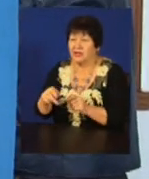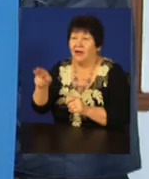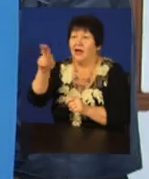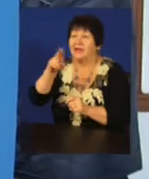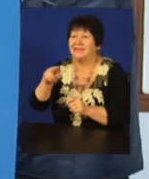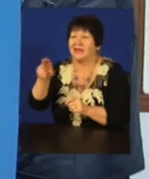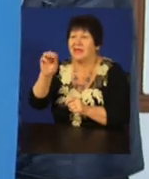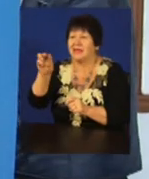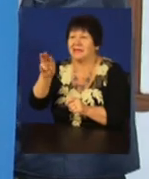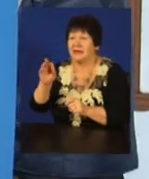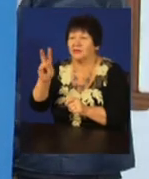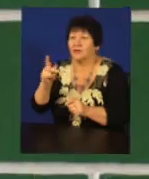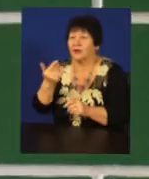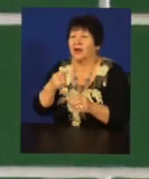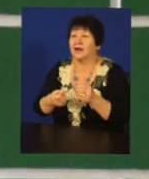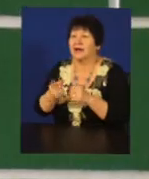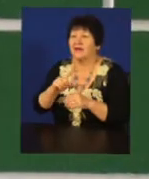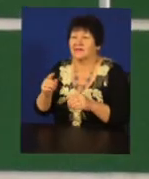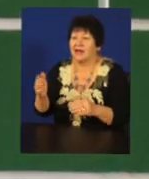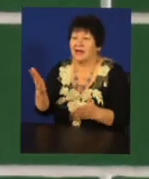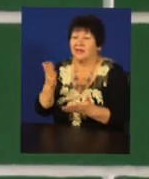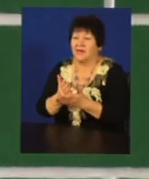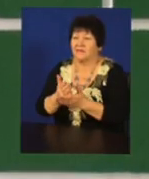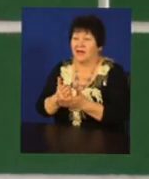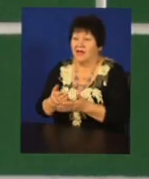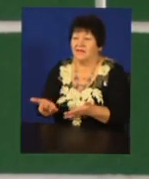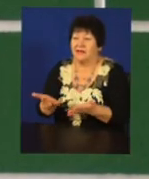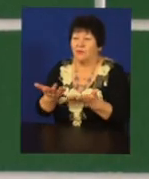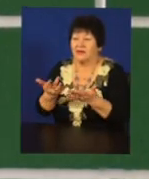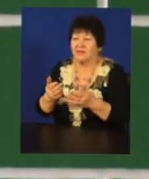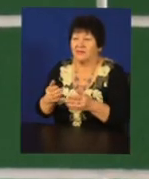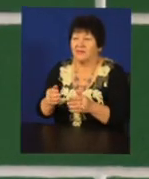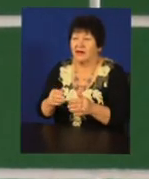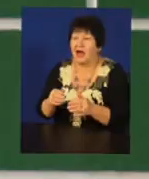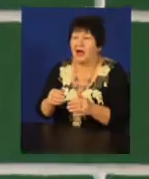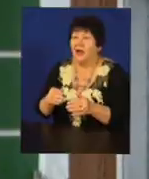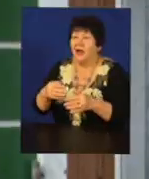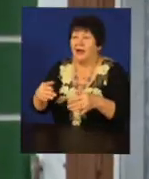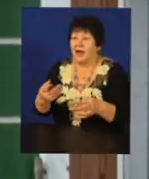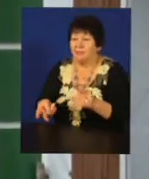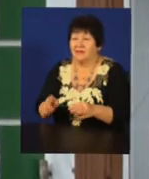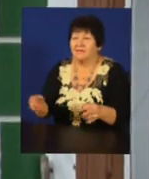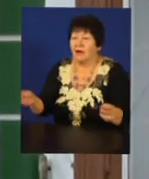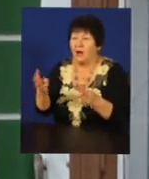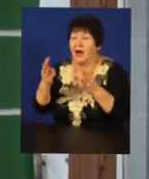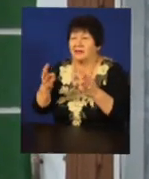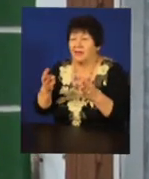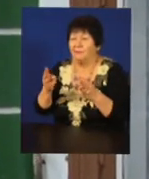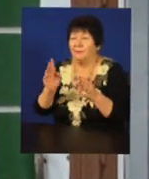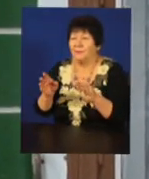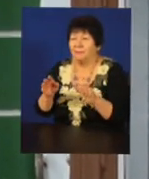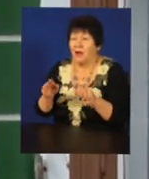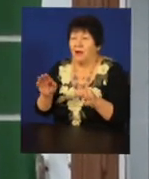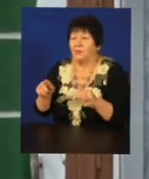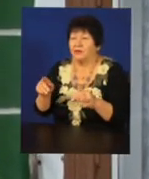fum, în caz că ies fumul de la sobă, ori gătiți ceva la plită și o dată în foc, arde, ori ceva cu electricitatea și